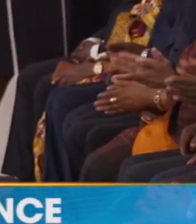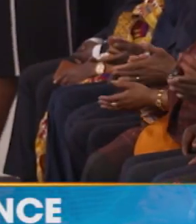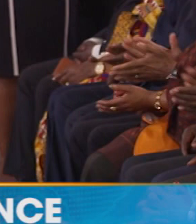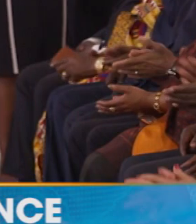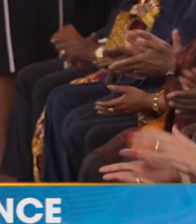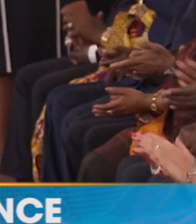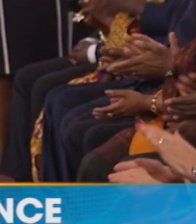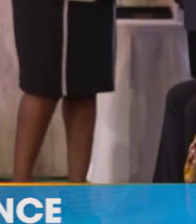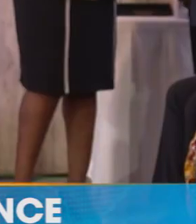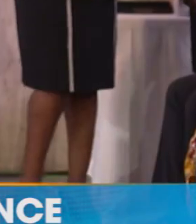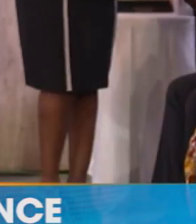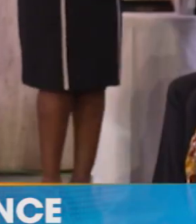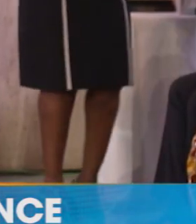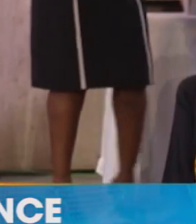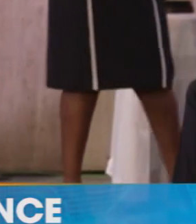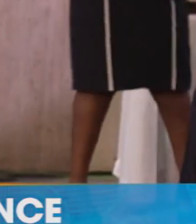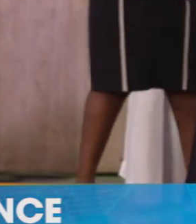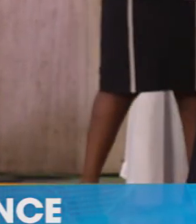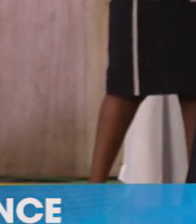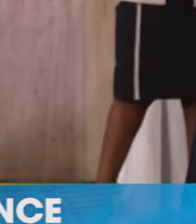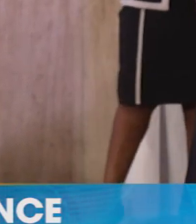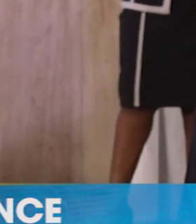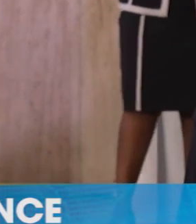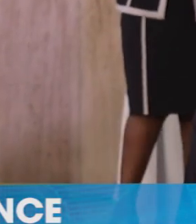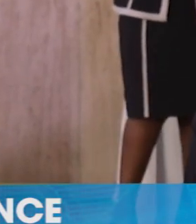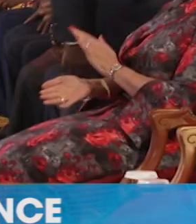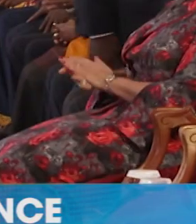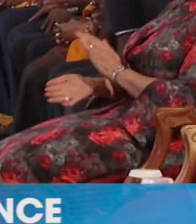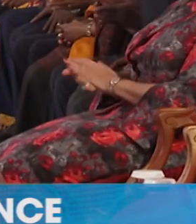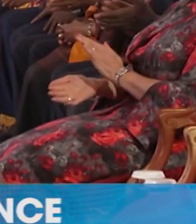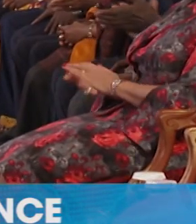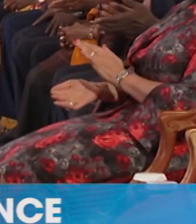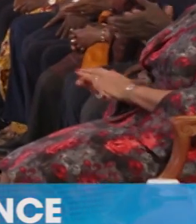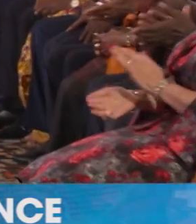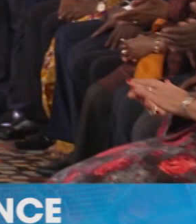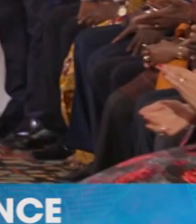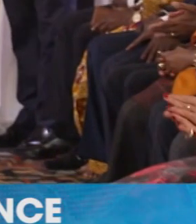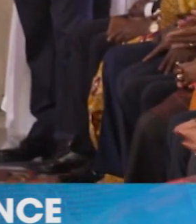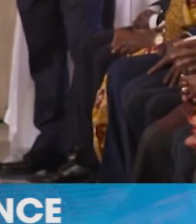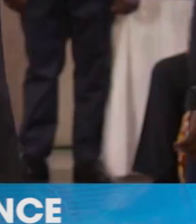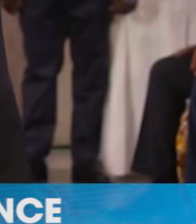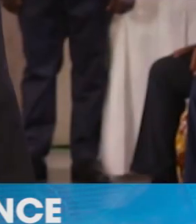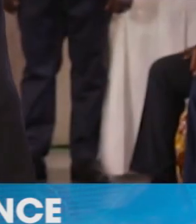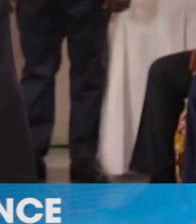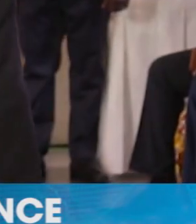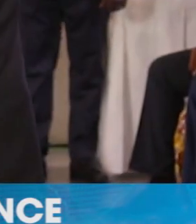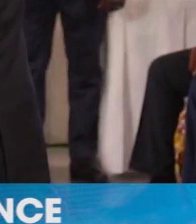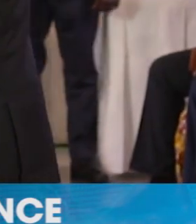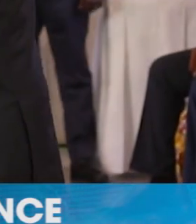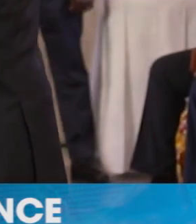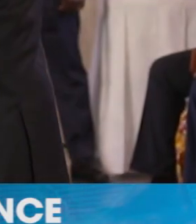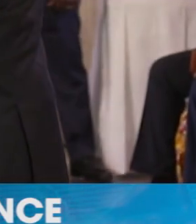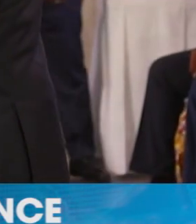champions nationaux célébrés hier 5 septembre au Palais de la Présidence 3 personnes physiques et morales distinguées lors de la